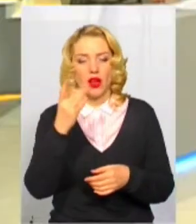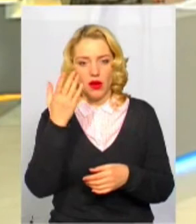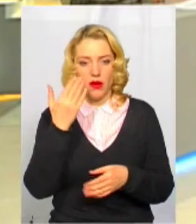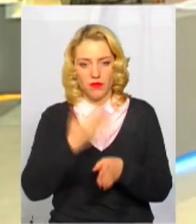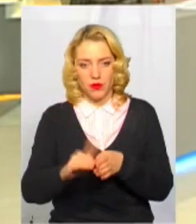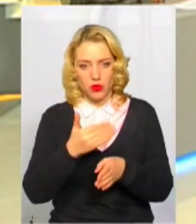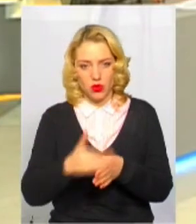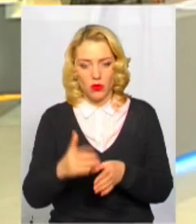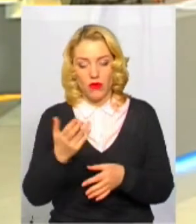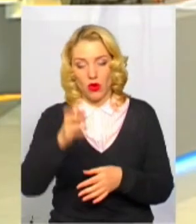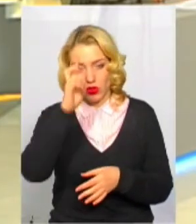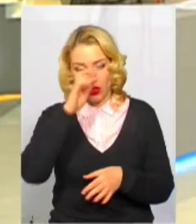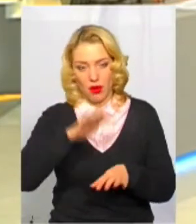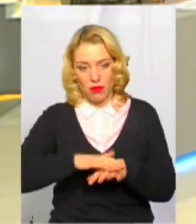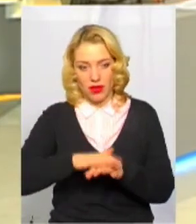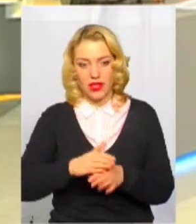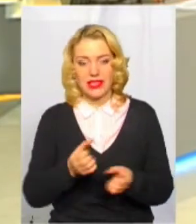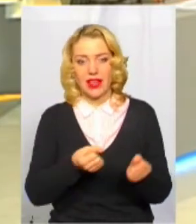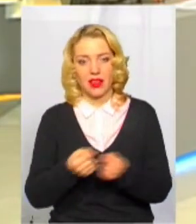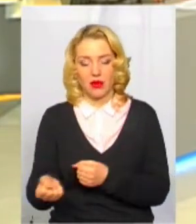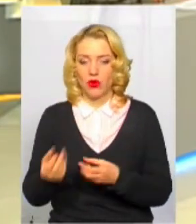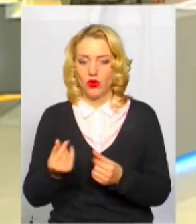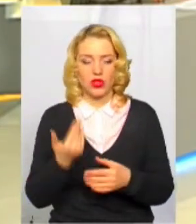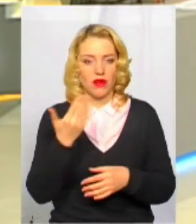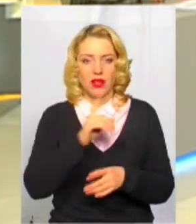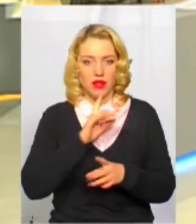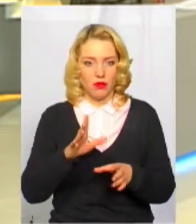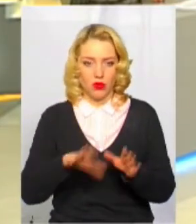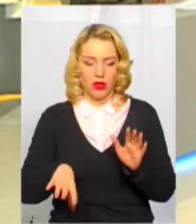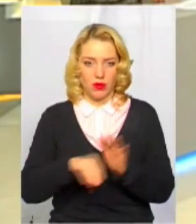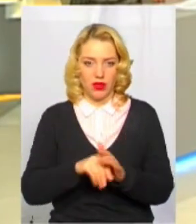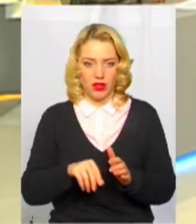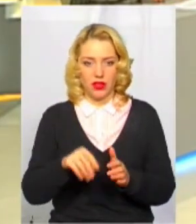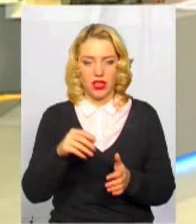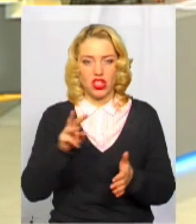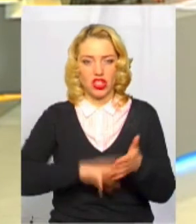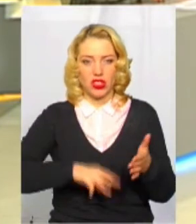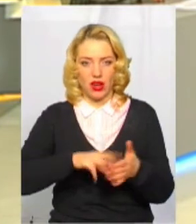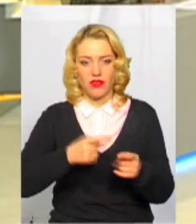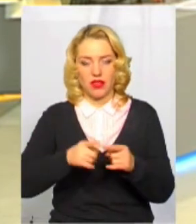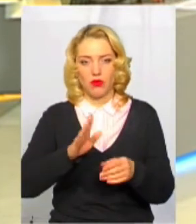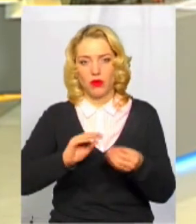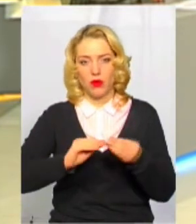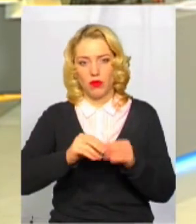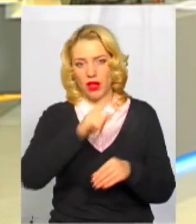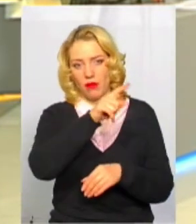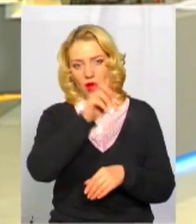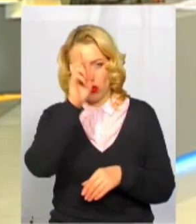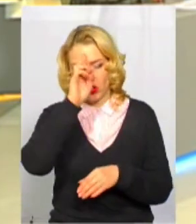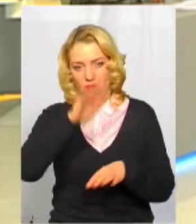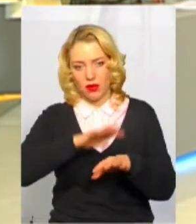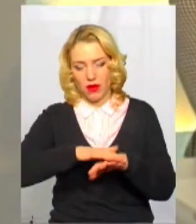Якщо Ощадбанк затримує кошти, то не ви будете сплачувати штрафні санкції, а це будуть проблеми Ощадбанку в подальшому